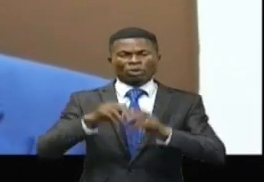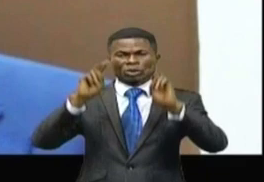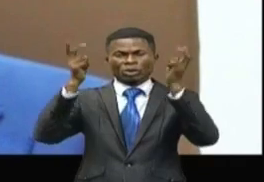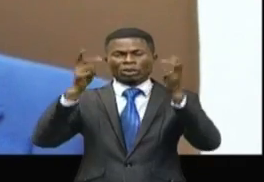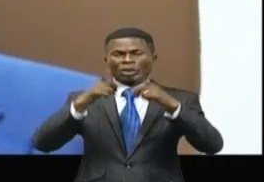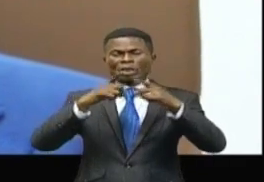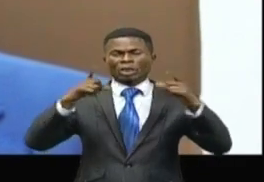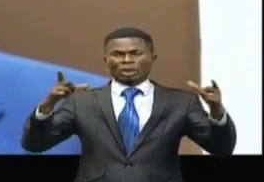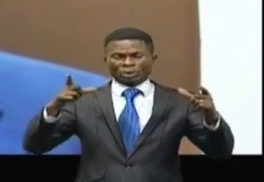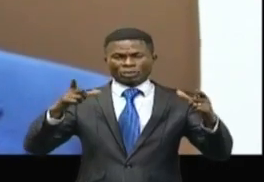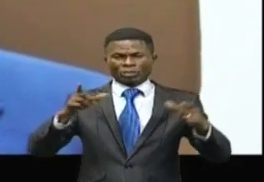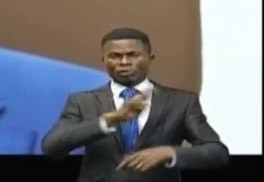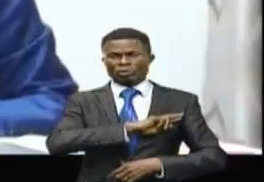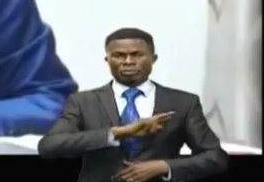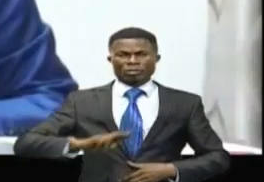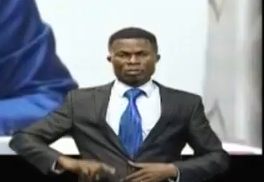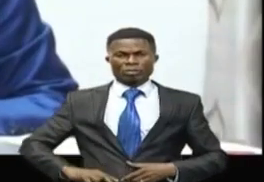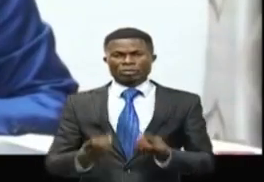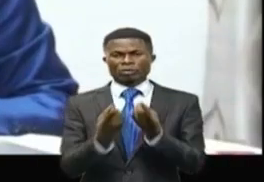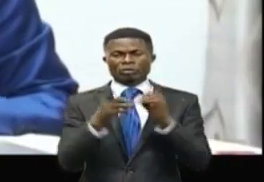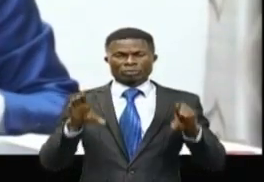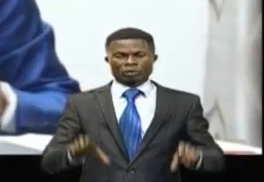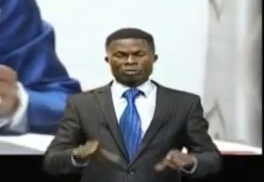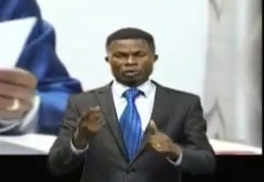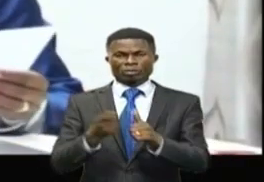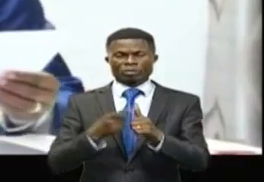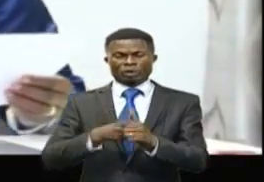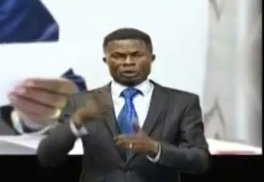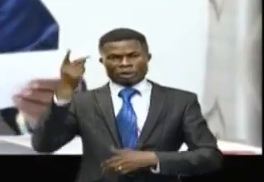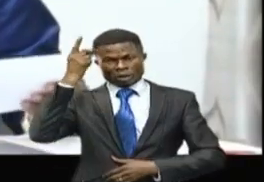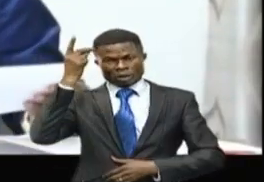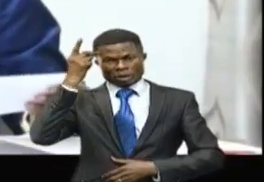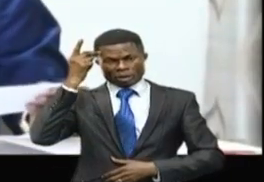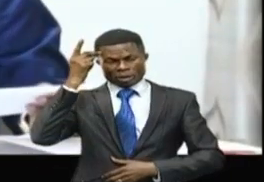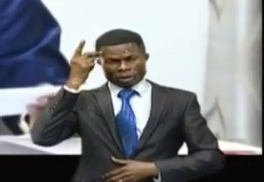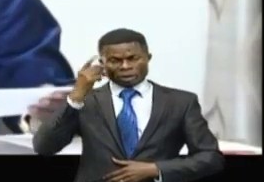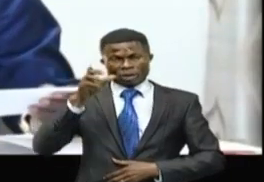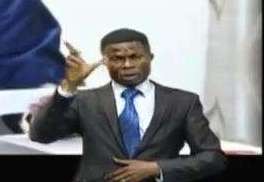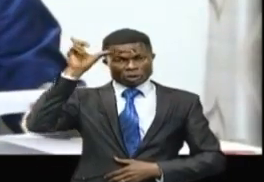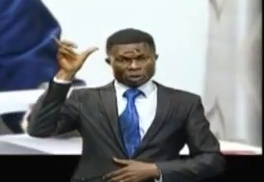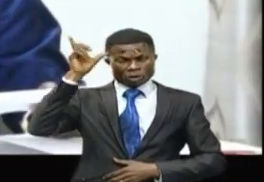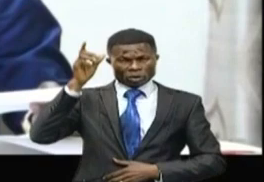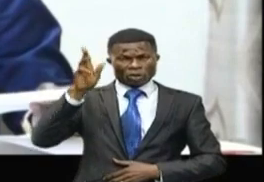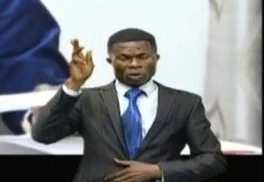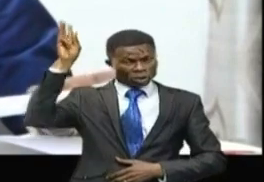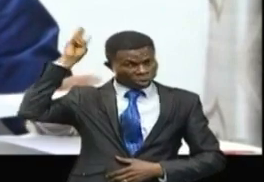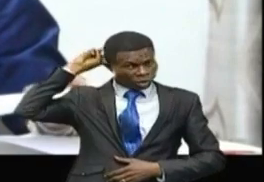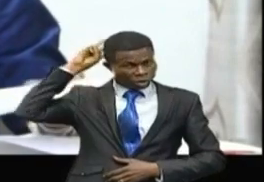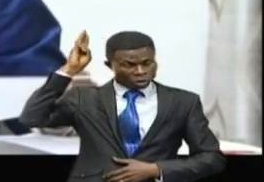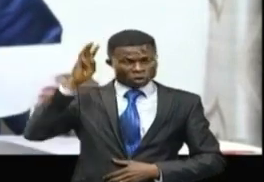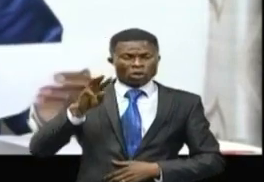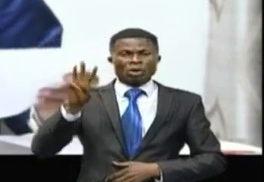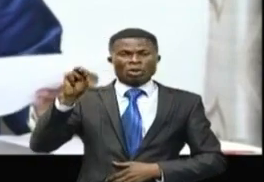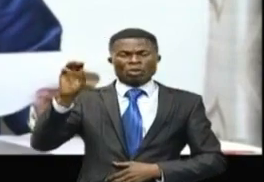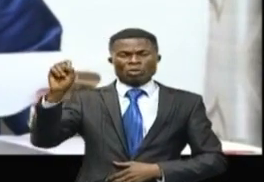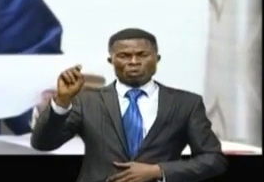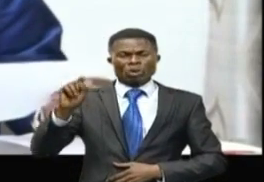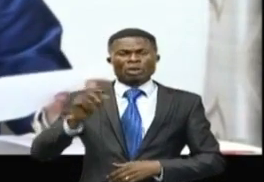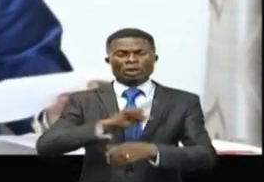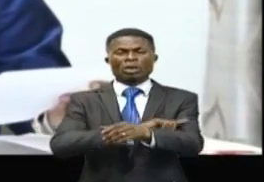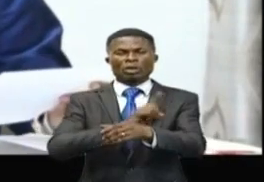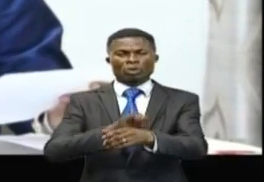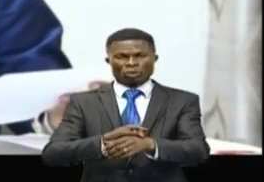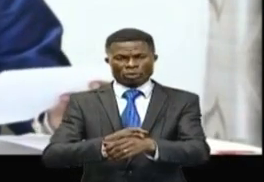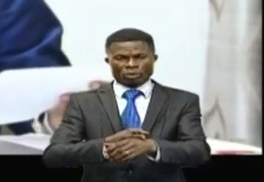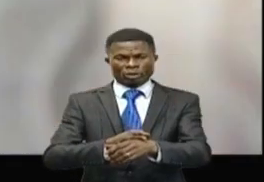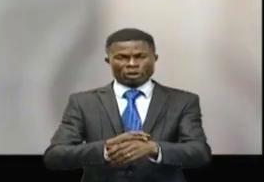agglomérations la république démocratique du congo notamment à kinshasa lubumbashi kolsi moins d'engouement et c'est